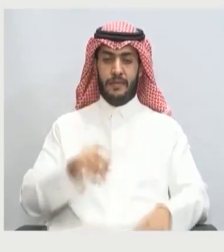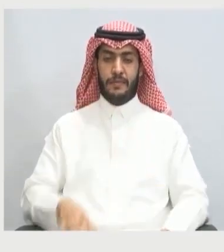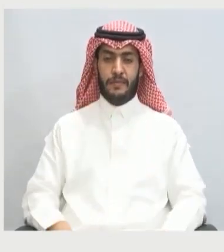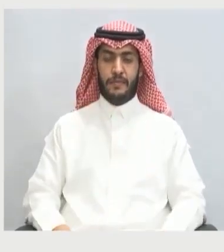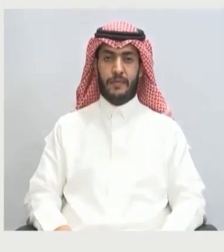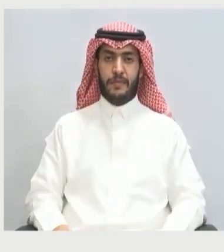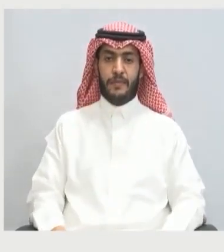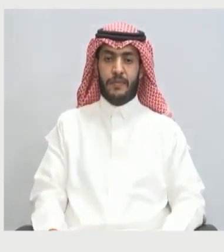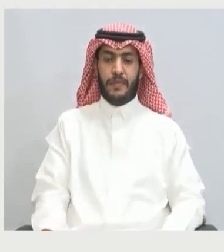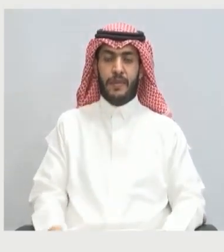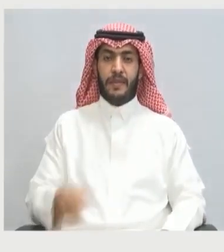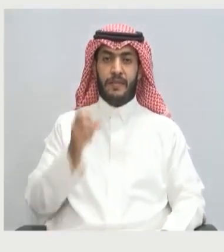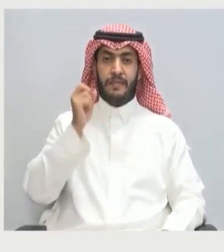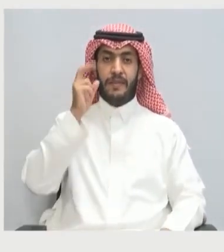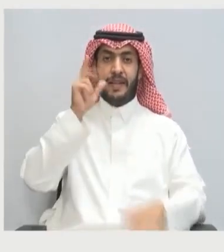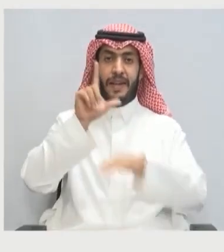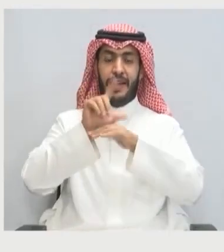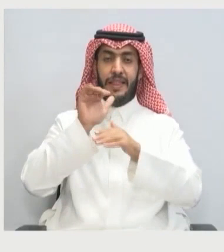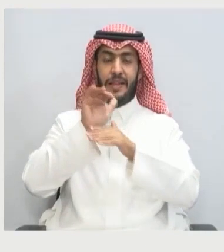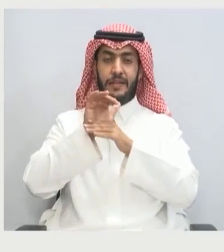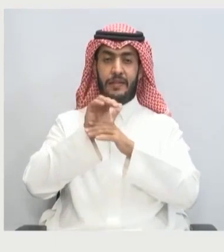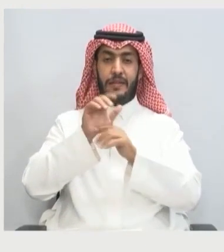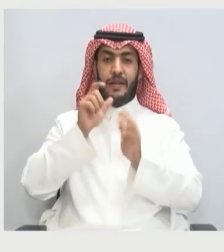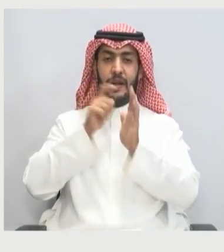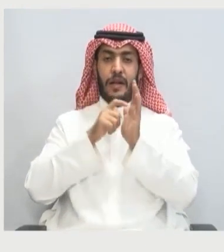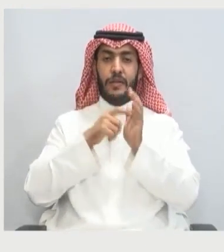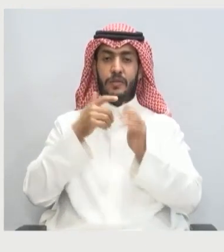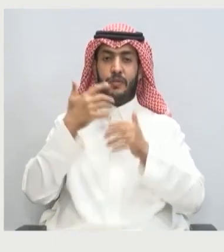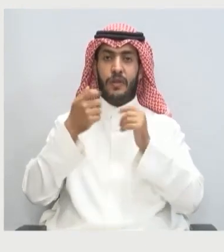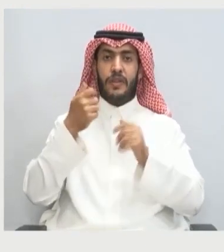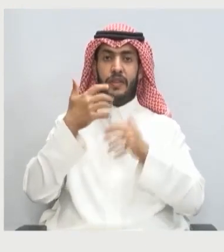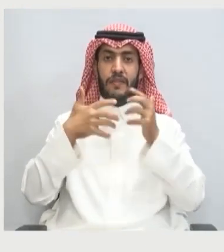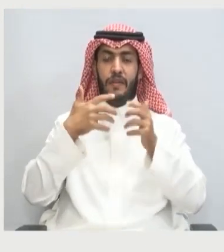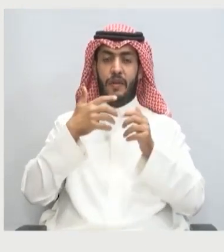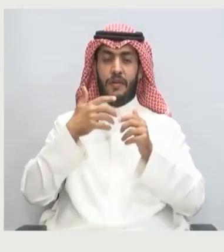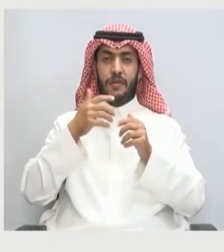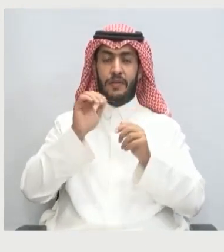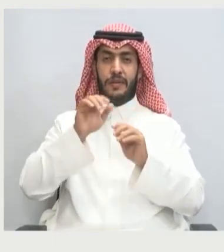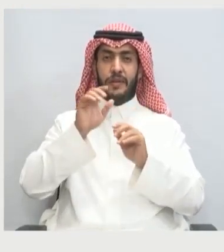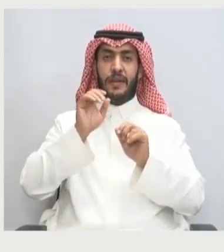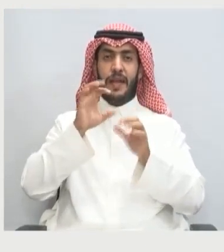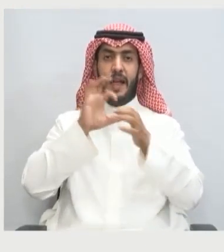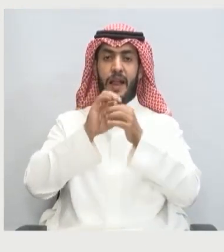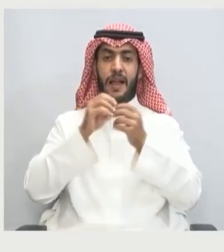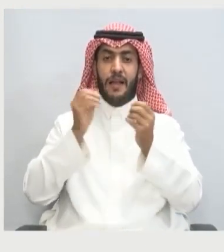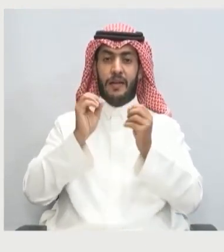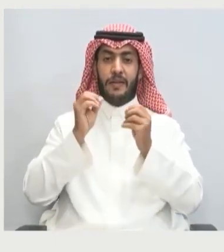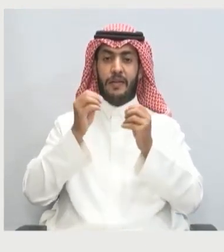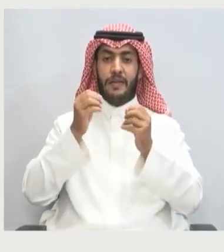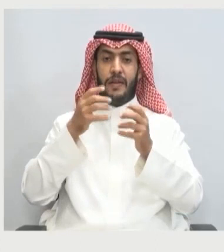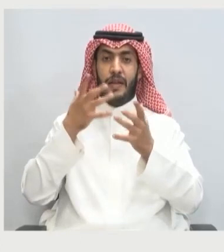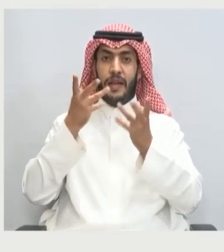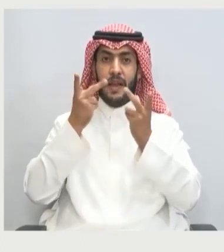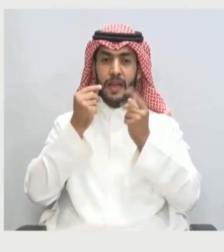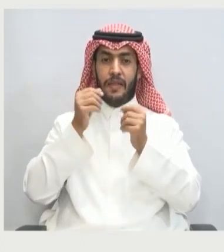اخرى الفكره الرئيسه في هذا الدرس قانون سرعه التفاعل عباره عن علاقه الرياضيه